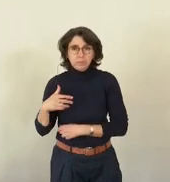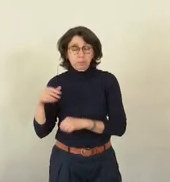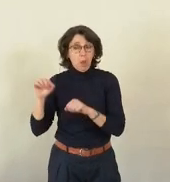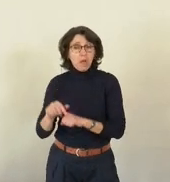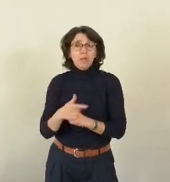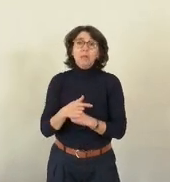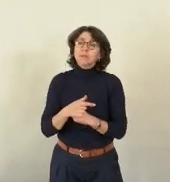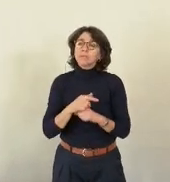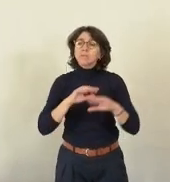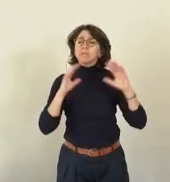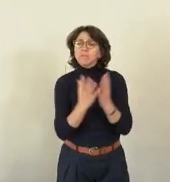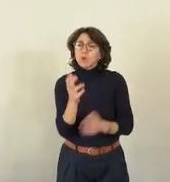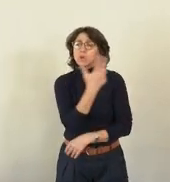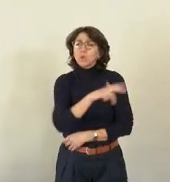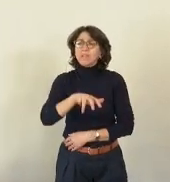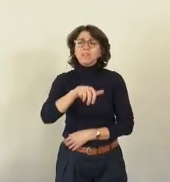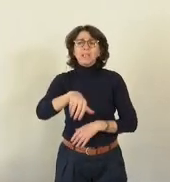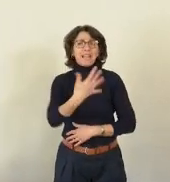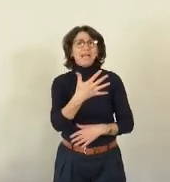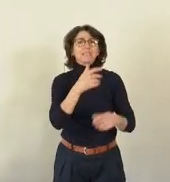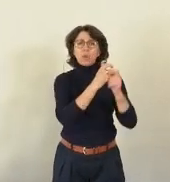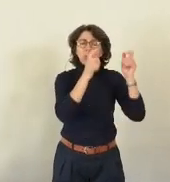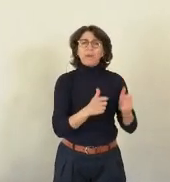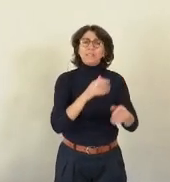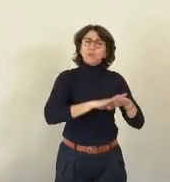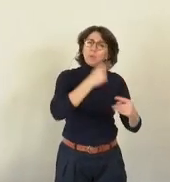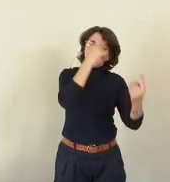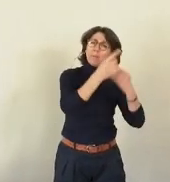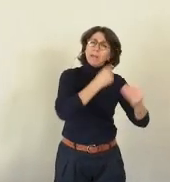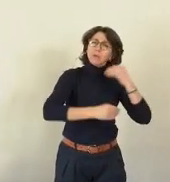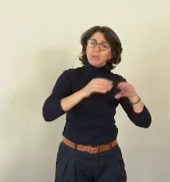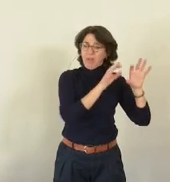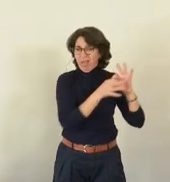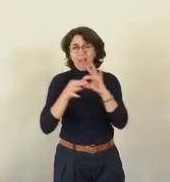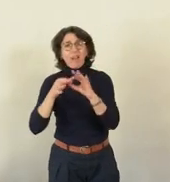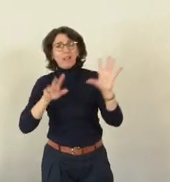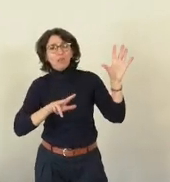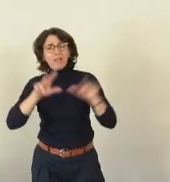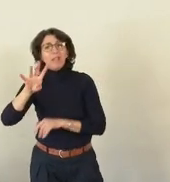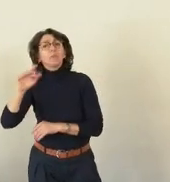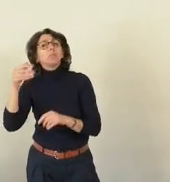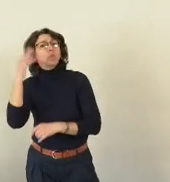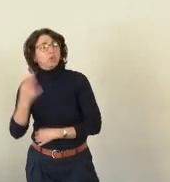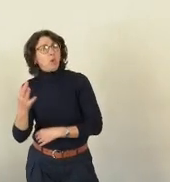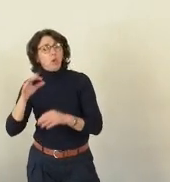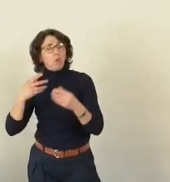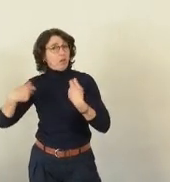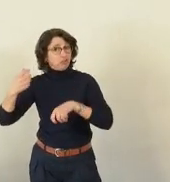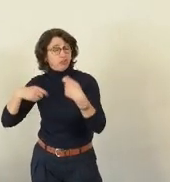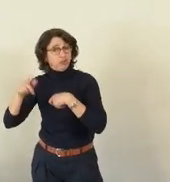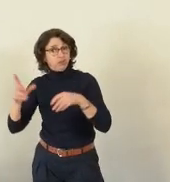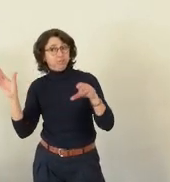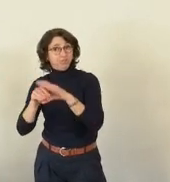entreprise agroalimentaire ce qui représente 84 % du marché et seulement quatre centrales d'achat qui concentrent